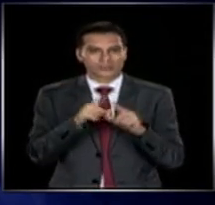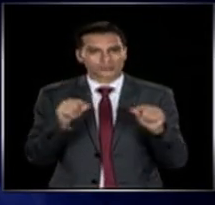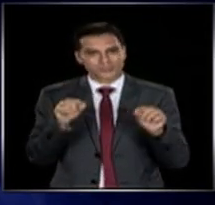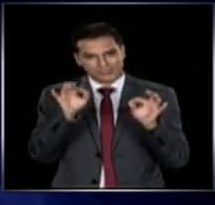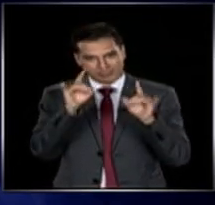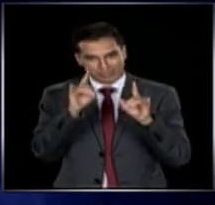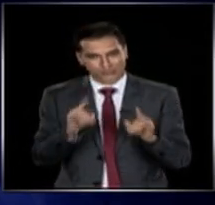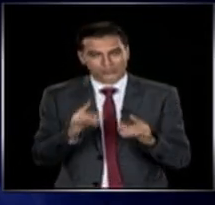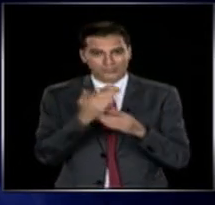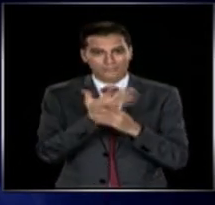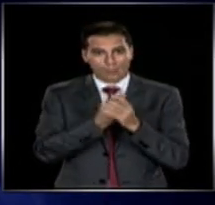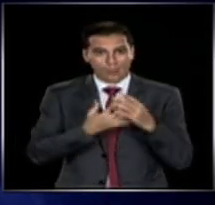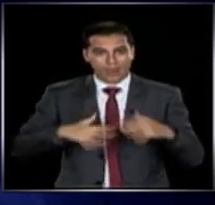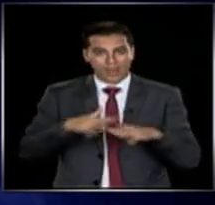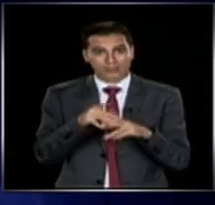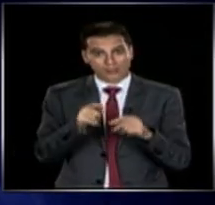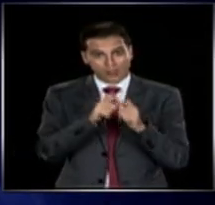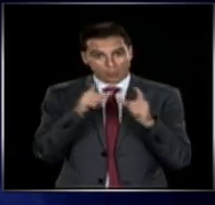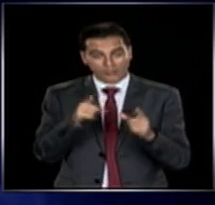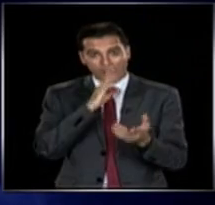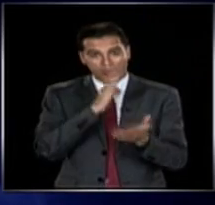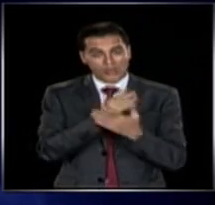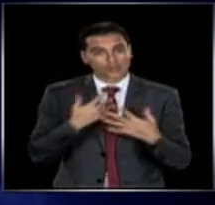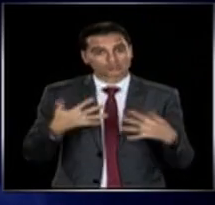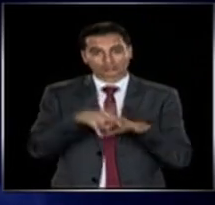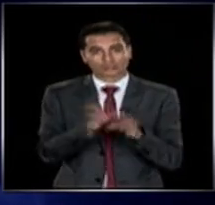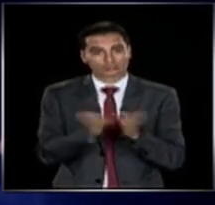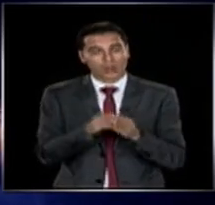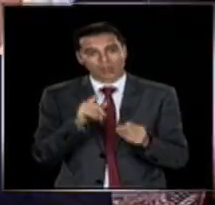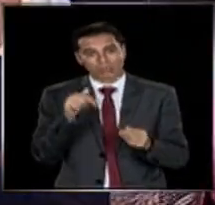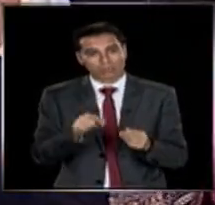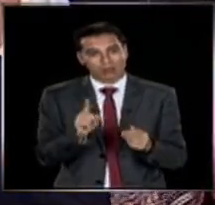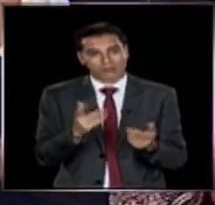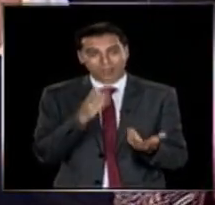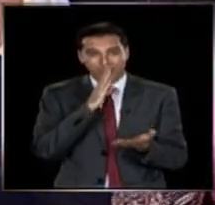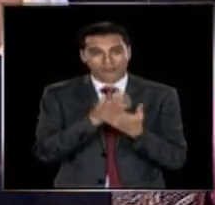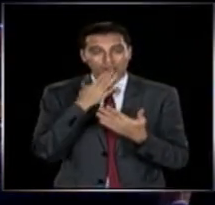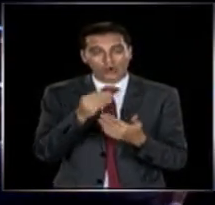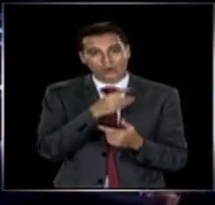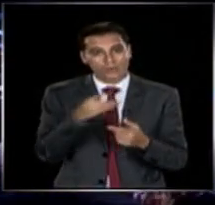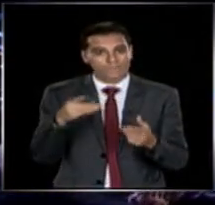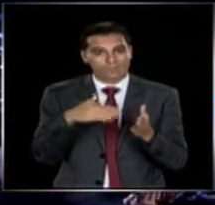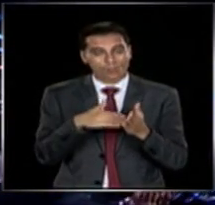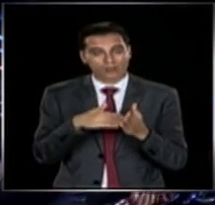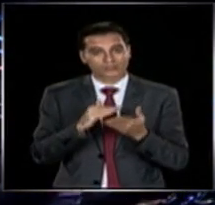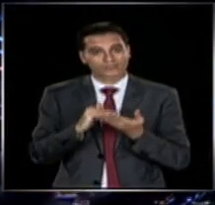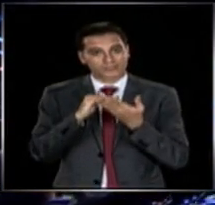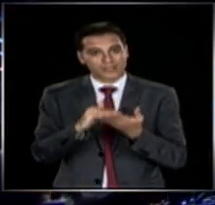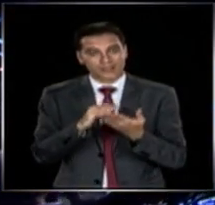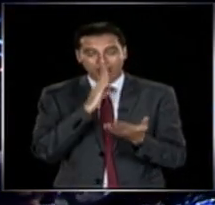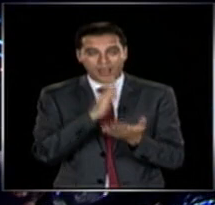لأنه لولاهم ما كناش هنقدر نبقى موجودين هنا النهاردة وبنشارك في برنامج العبارة. ما هي كله